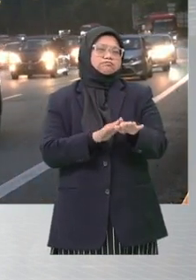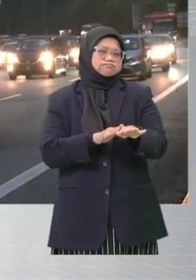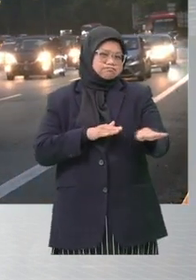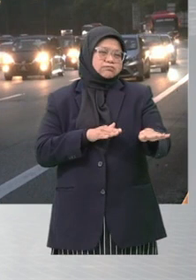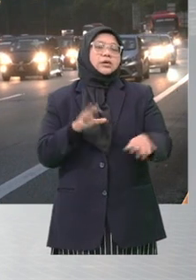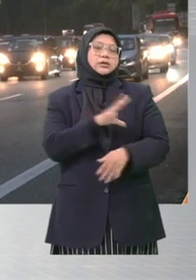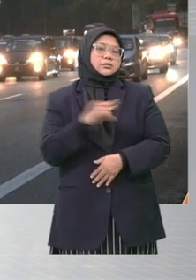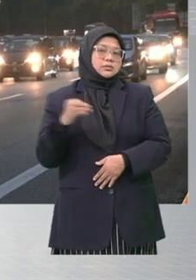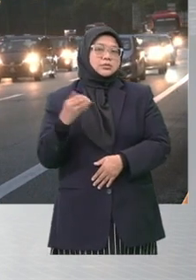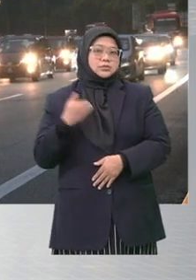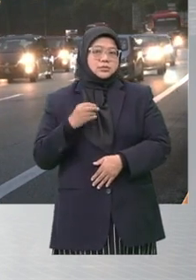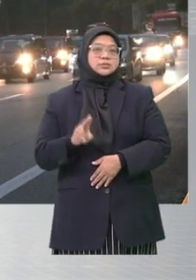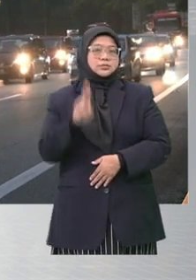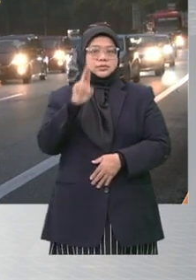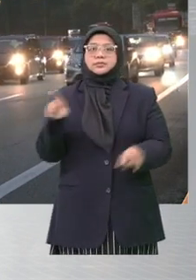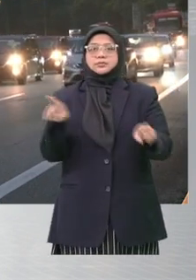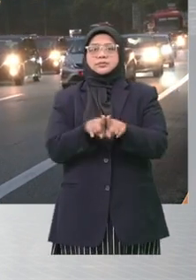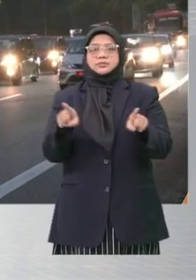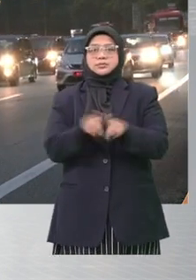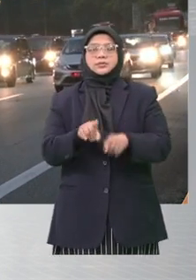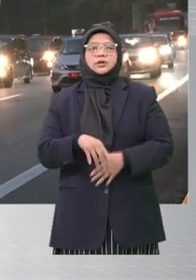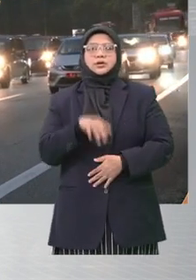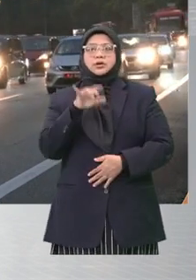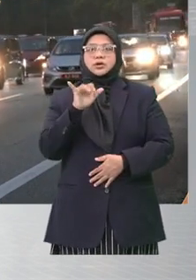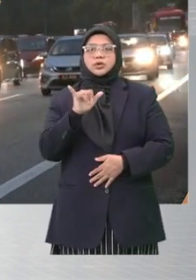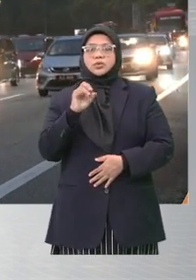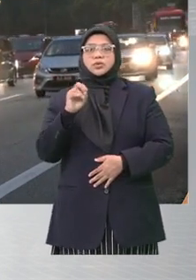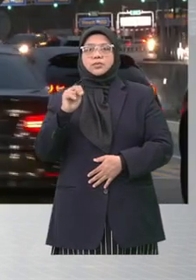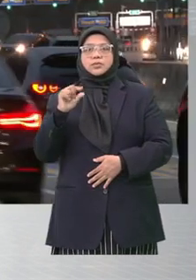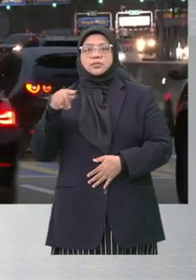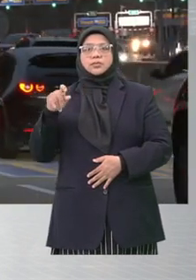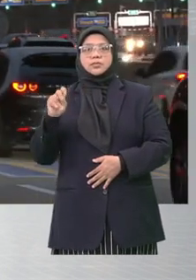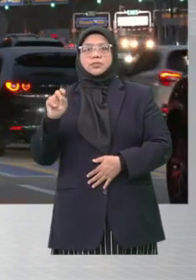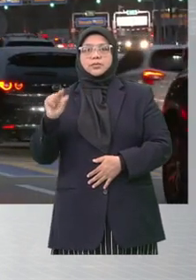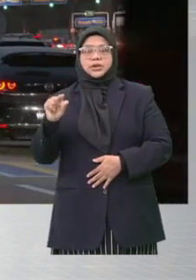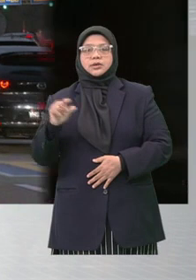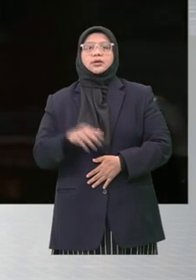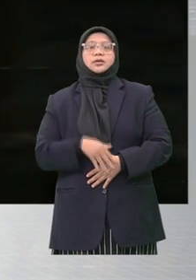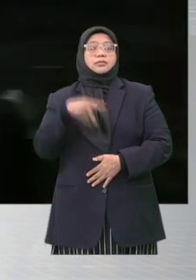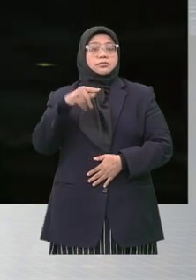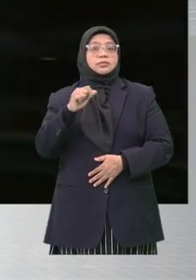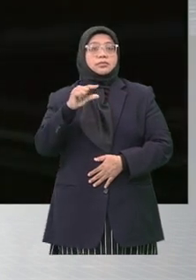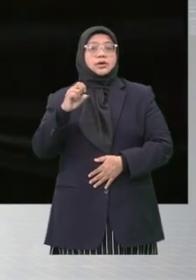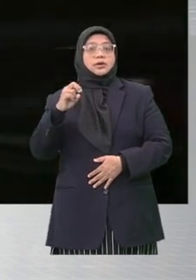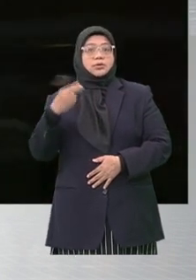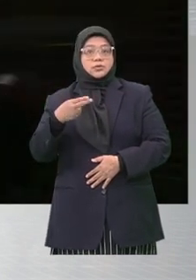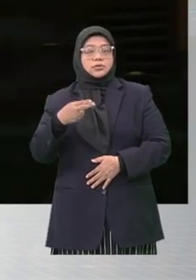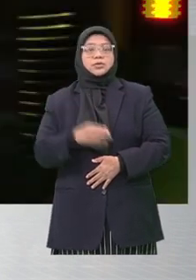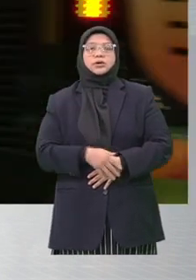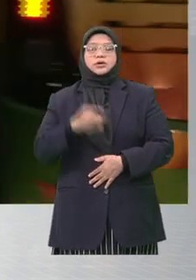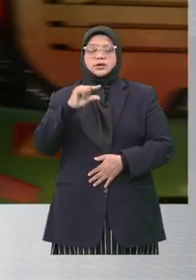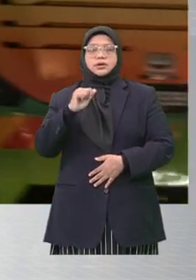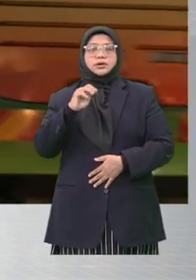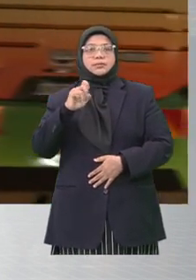dan bagi arah utara, itu dari hentian Yompeng menuju ke RNR Paguh, dari Paguh menuju ke Bukit Gambir,